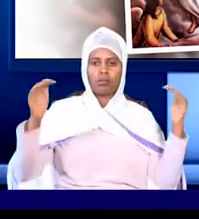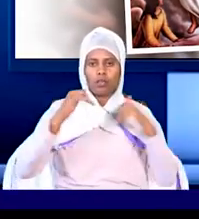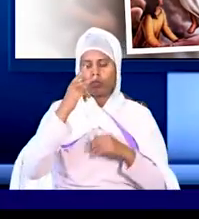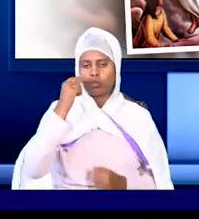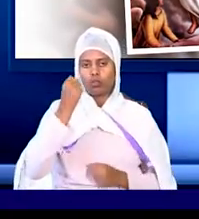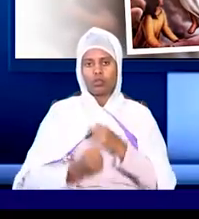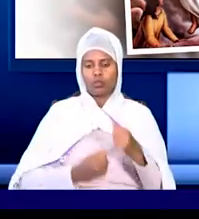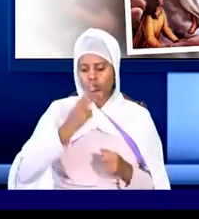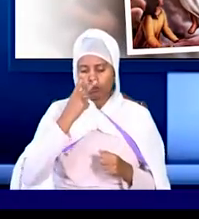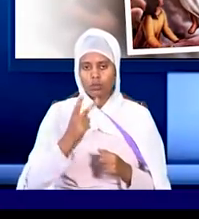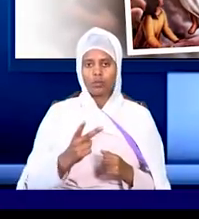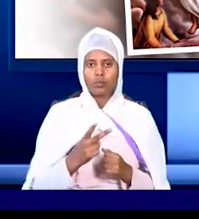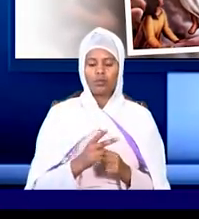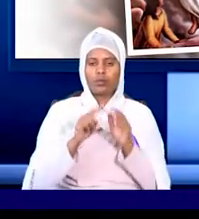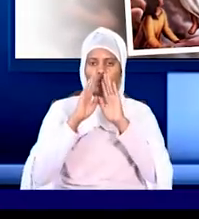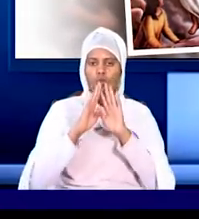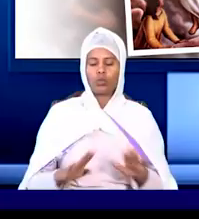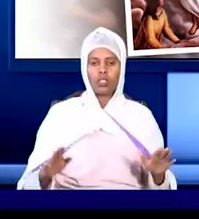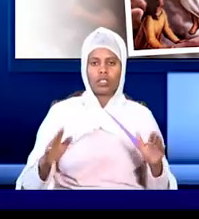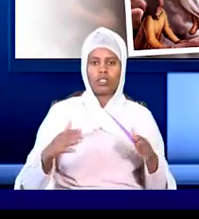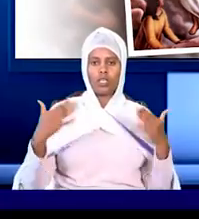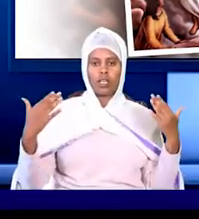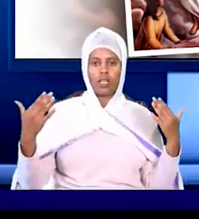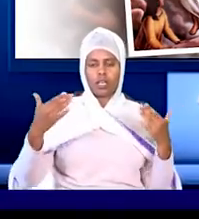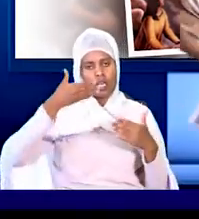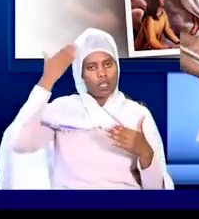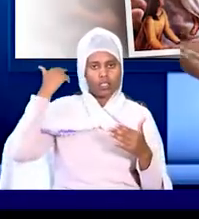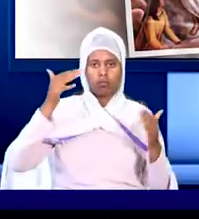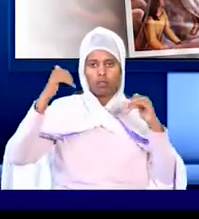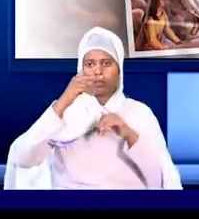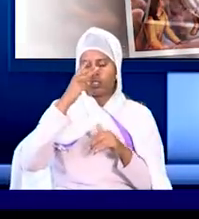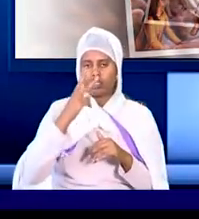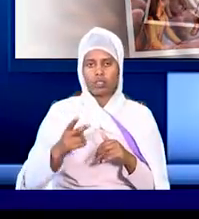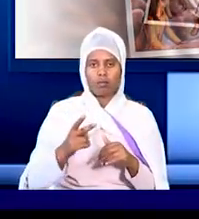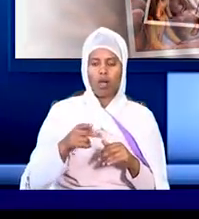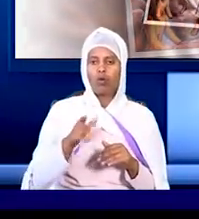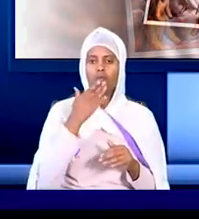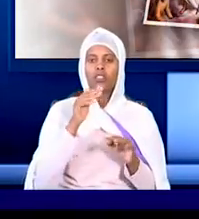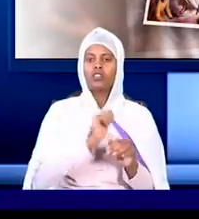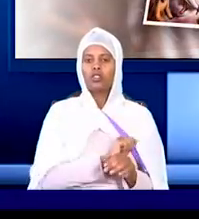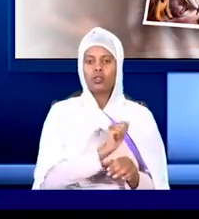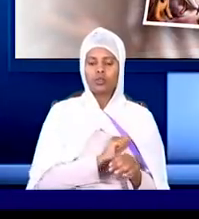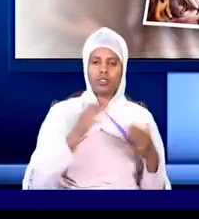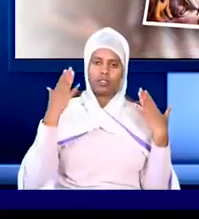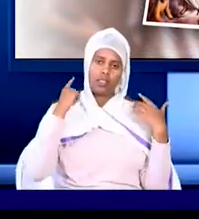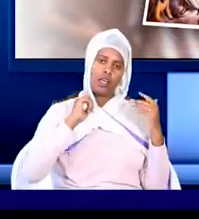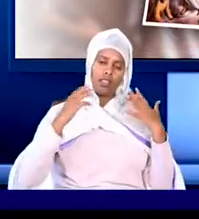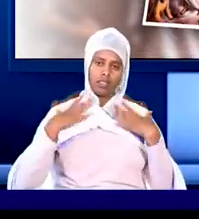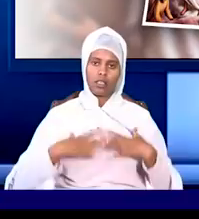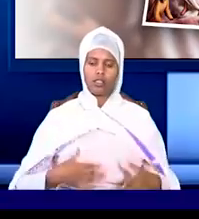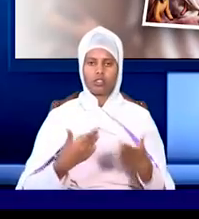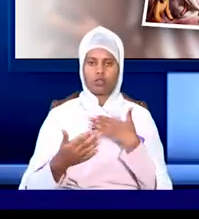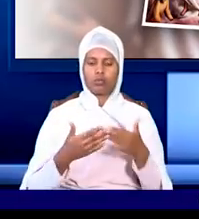ደቂ ሰባት ንመቃብሩ ክርኢ ከለዉ ቅዱሳት ኣንስቲ ንመቃብሩ ክርአ ከለዋ እንታይ የማው ፀኒሖም